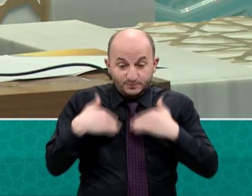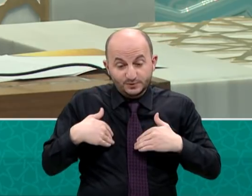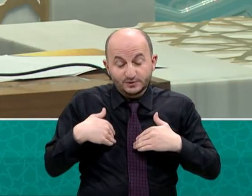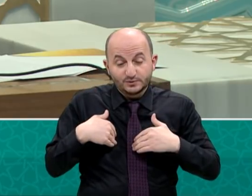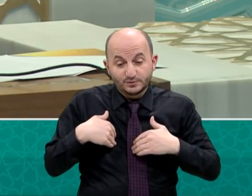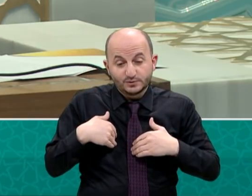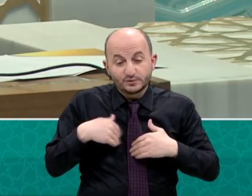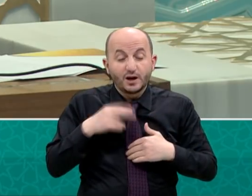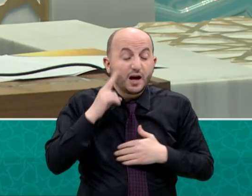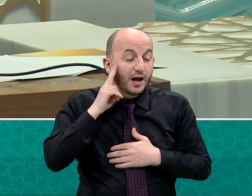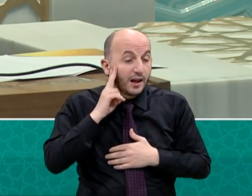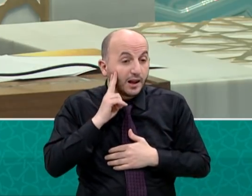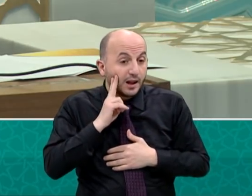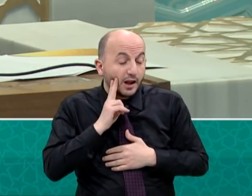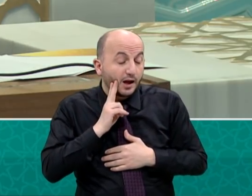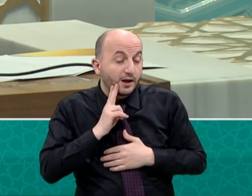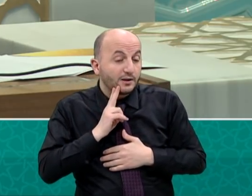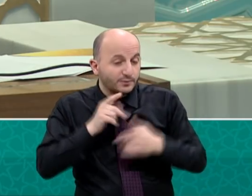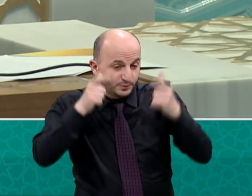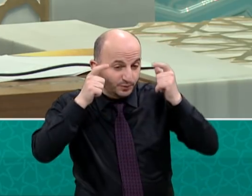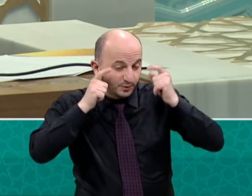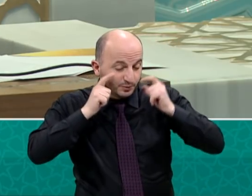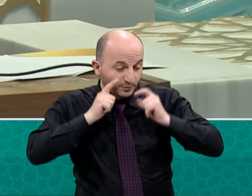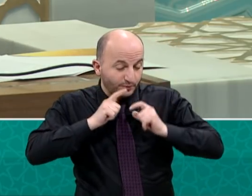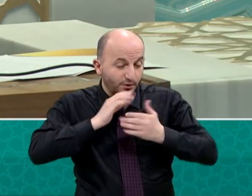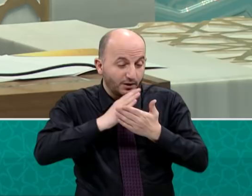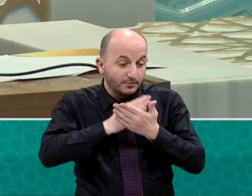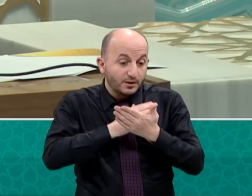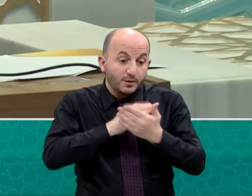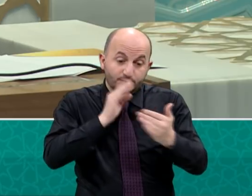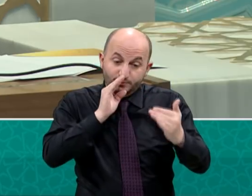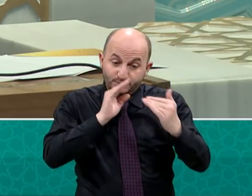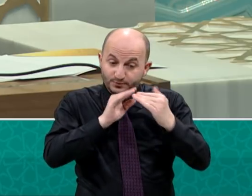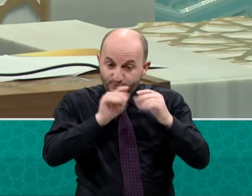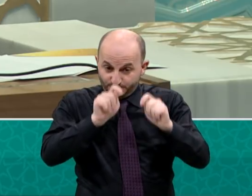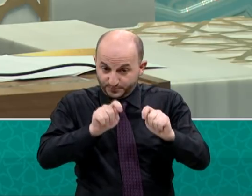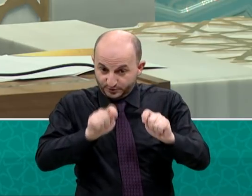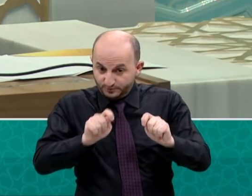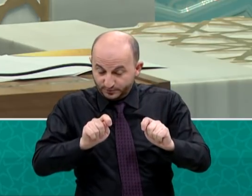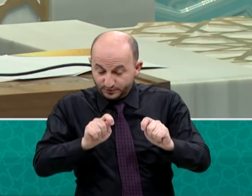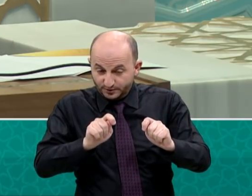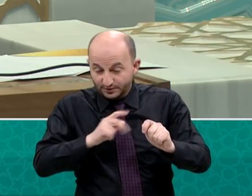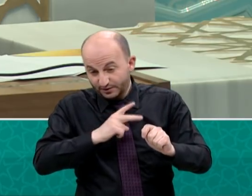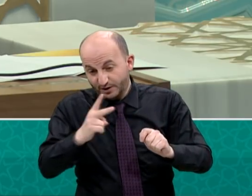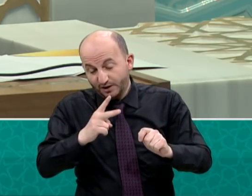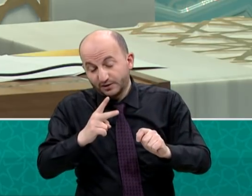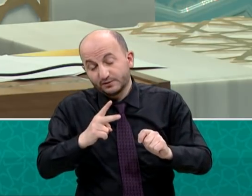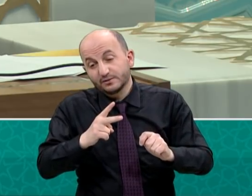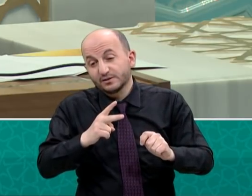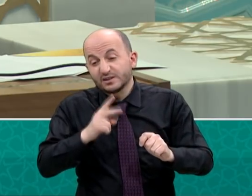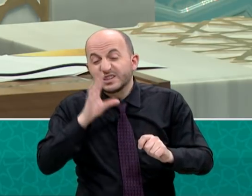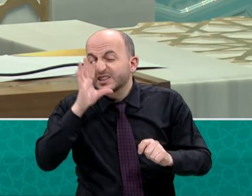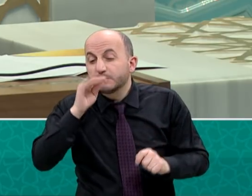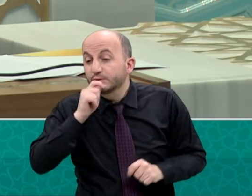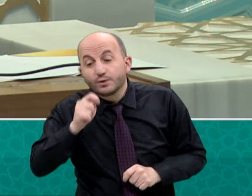düşen ahlaki bütün sorumluluklarımızı yerine getireceğimize dair, ama bakın kime